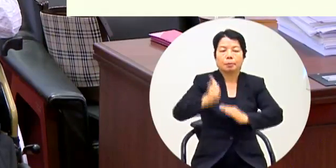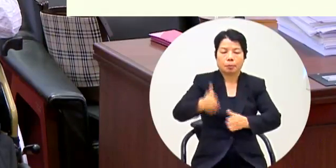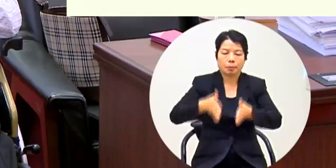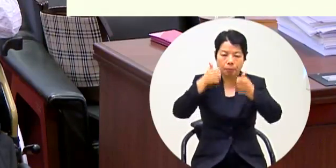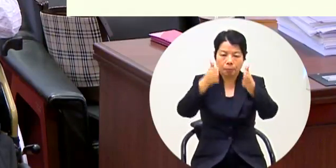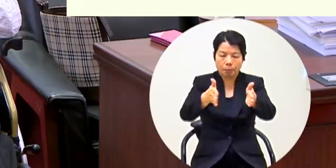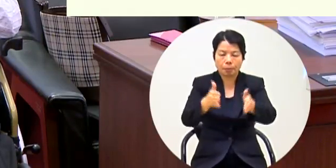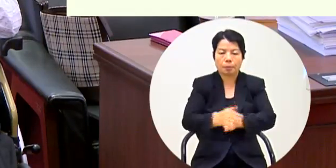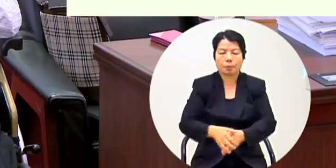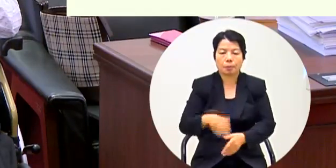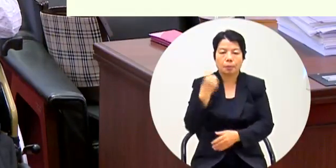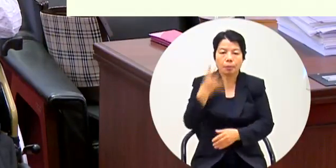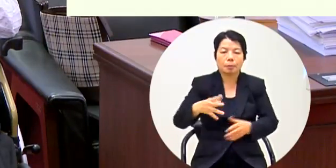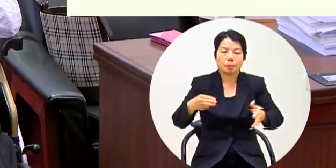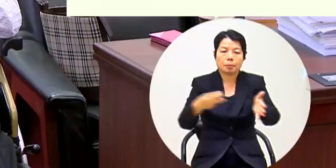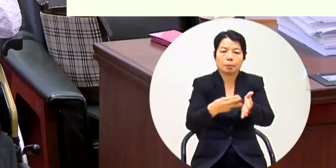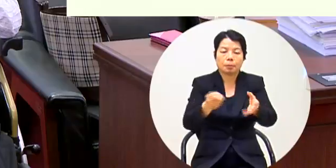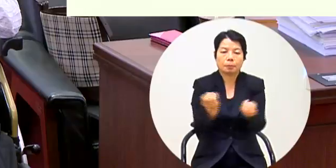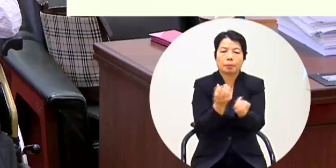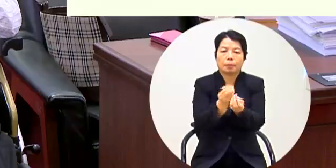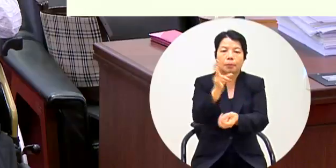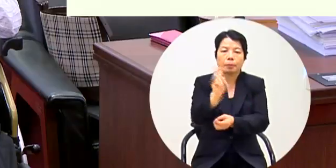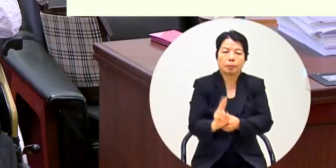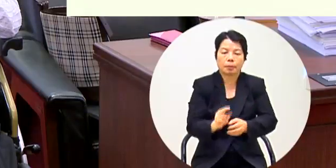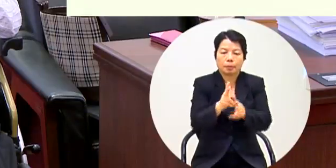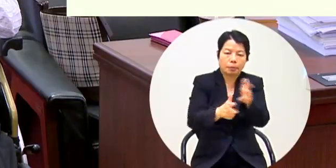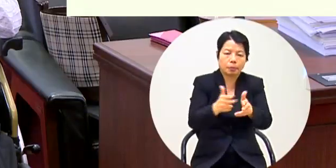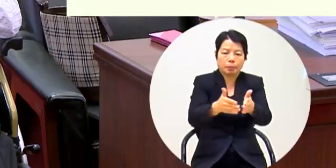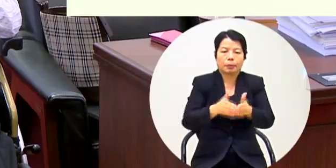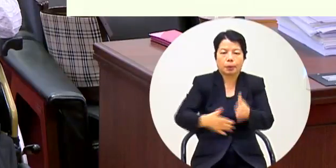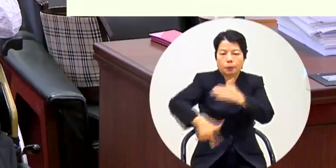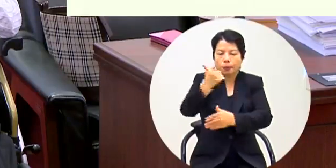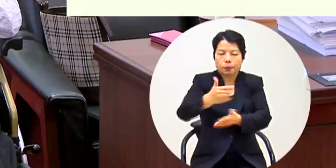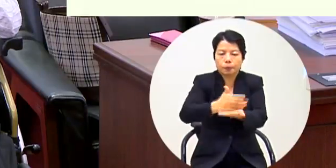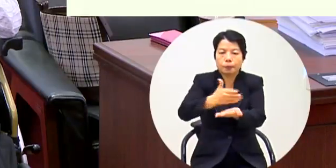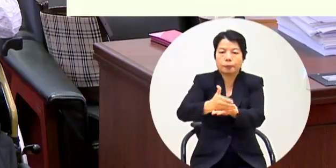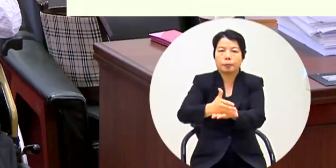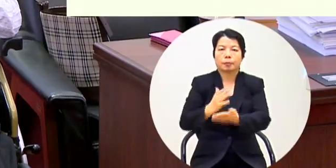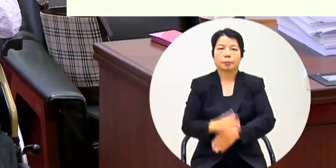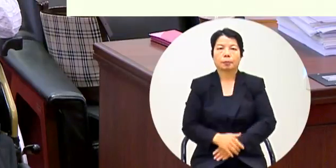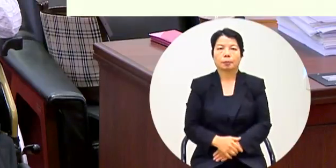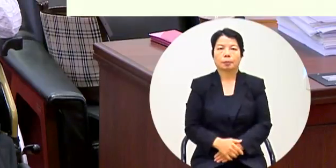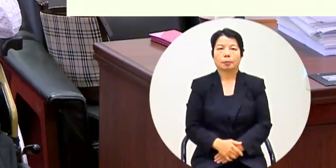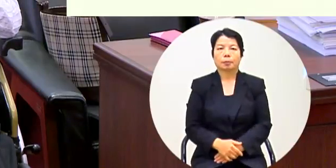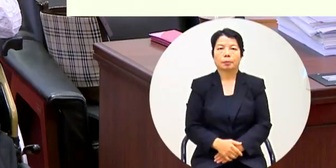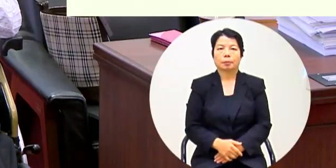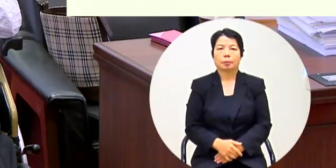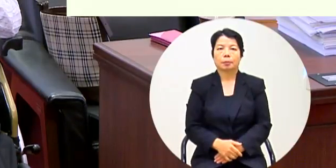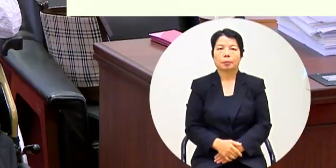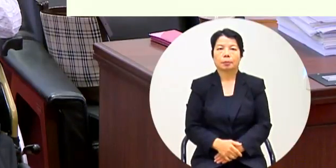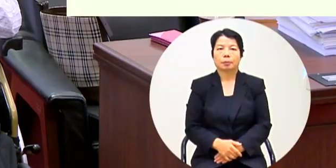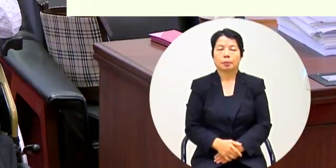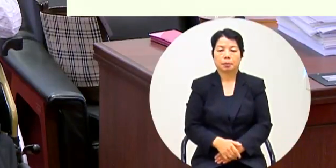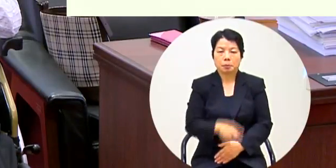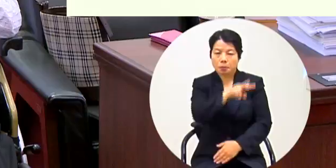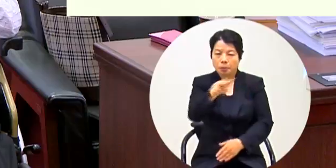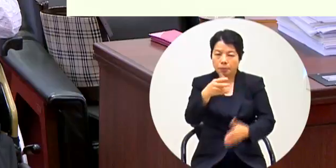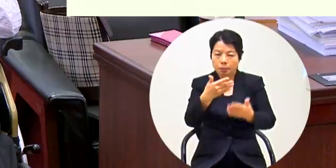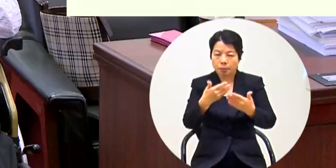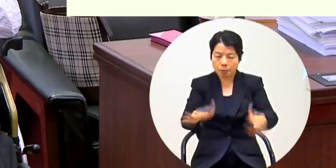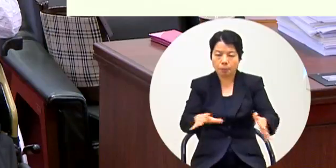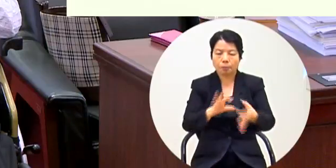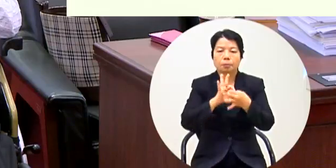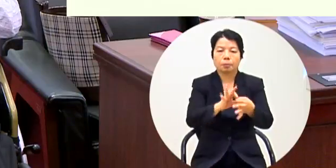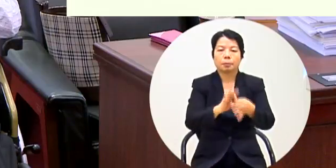希望能够提早除役，那后来我看很多的这个相关的民意代表也都在呼